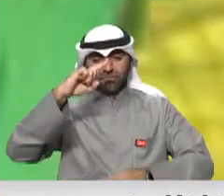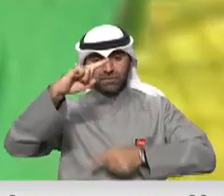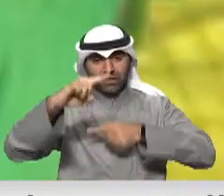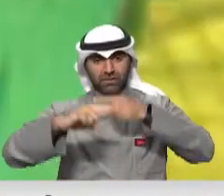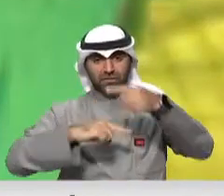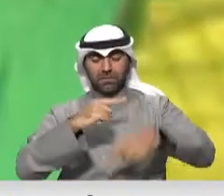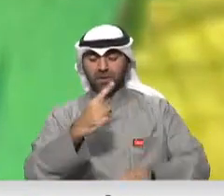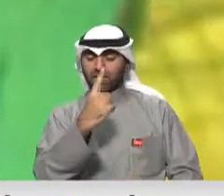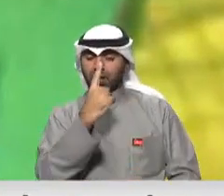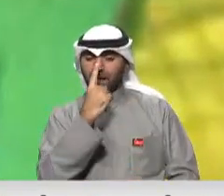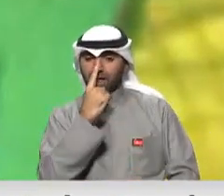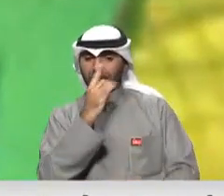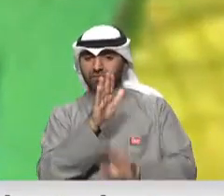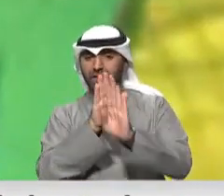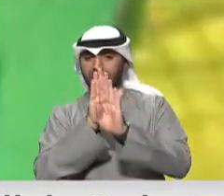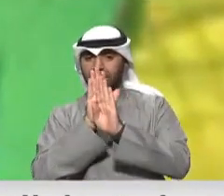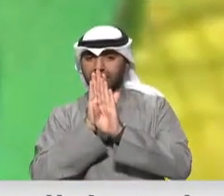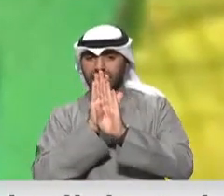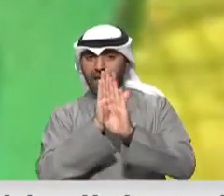العديد من الجثث